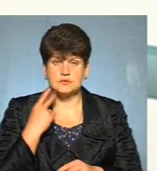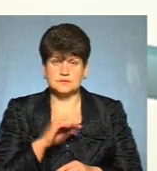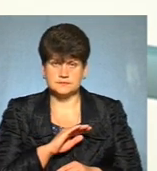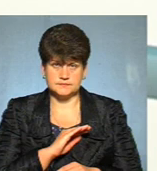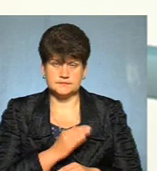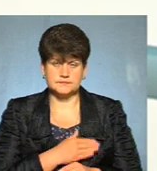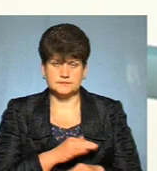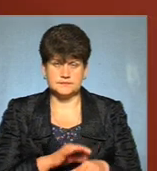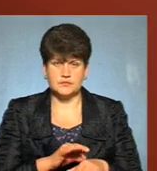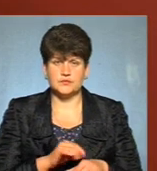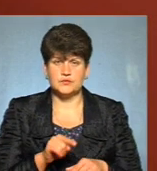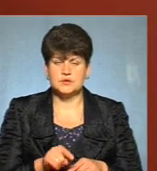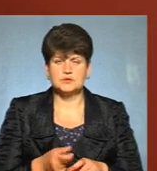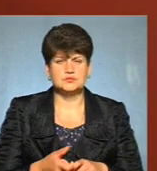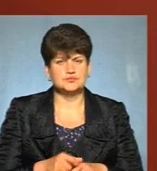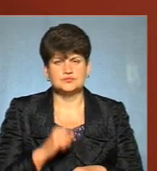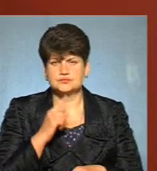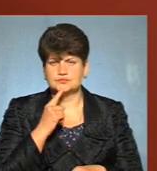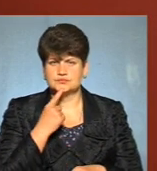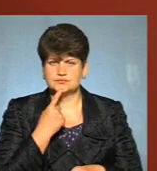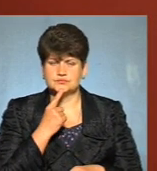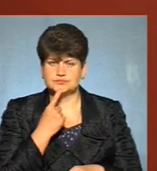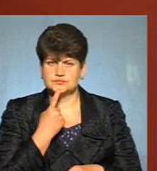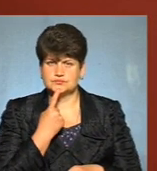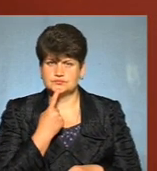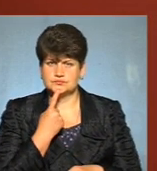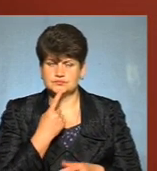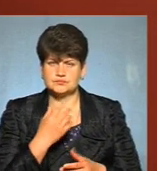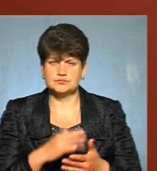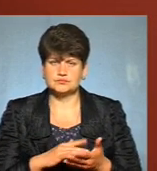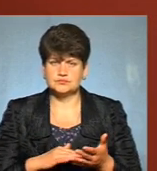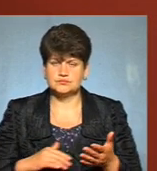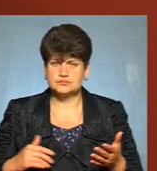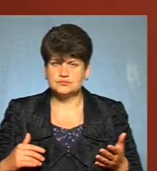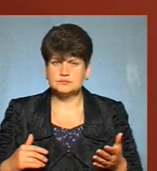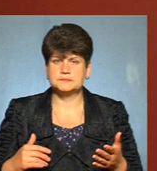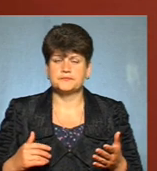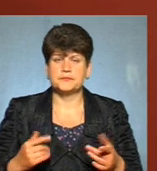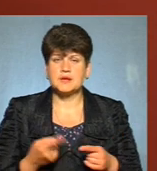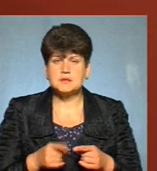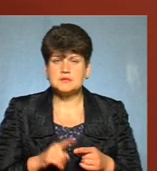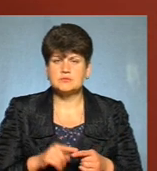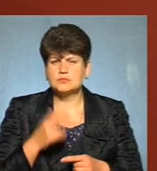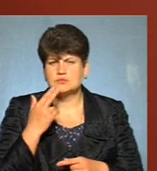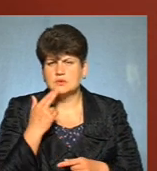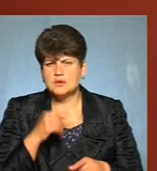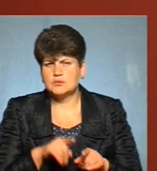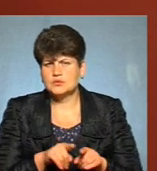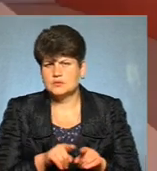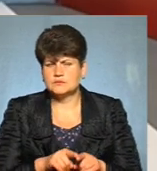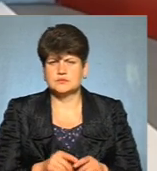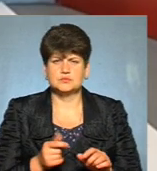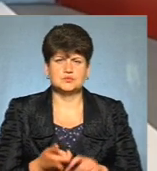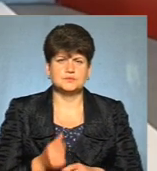протікати дуже важко. Як правило, це може бути грипоподібний стан. Дуже